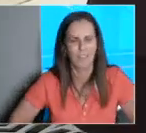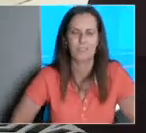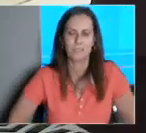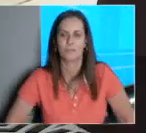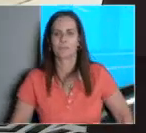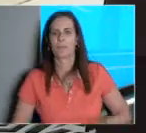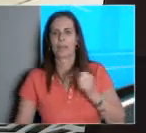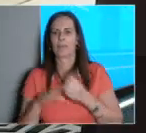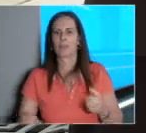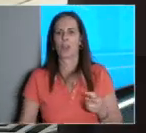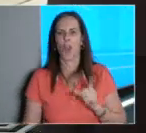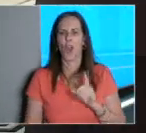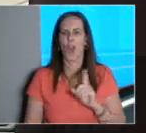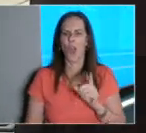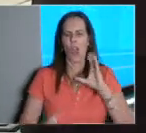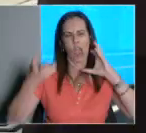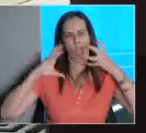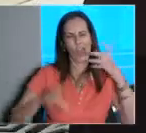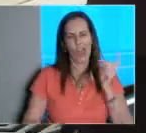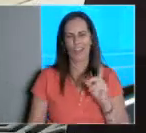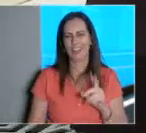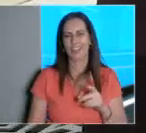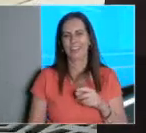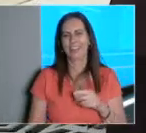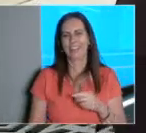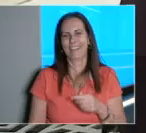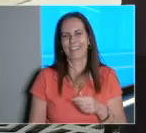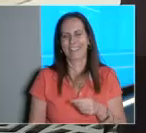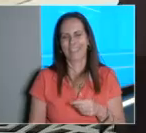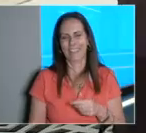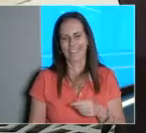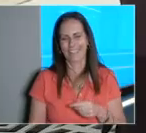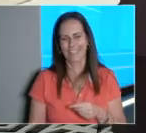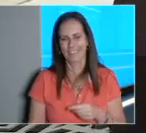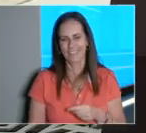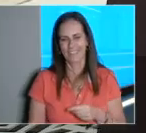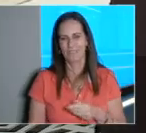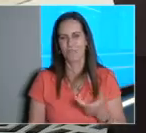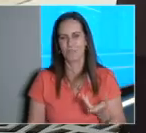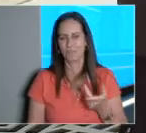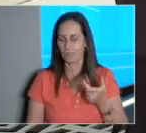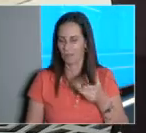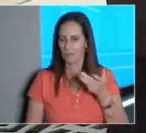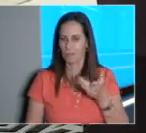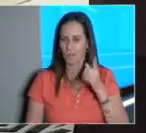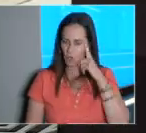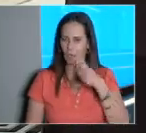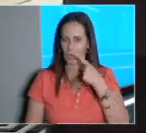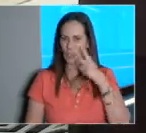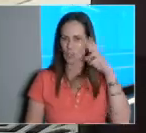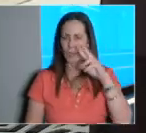אתה ימני. מה זה הפרצוף? תראה את הפרצוף. לא יודע, הוא לא, אני לא, עדיין, הוא לא... תותחית, נלחמת בערכת המשפט, יודעת